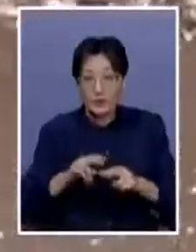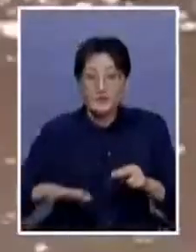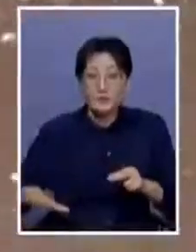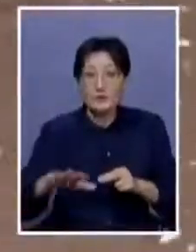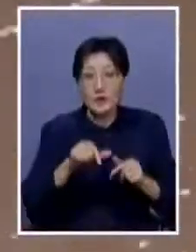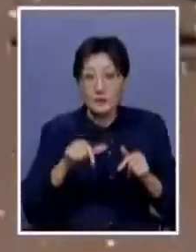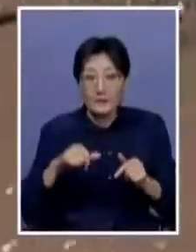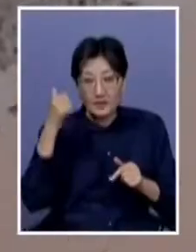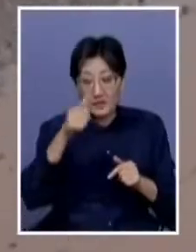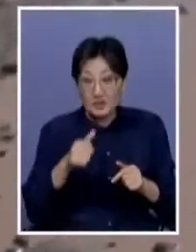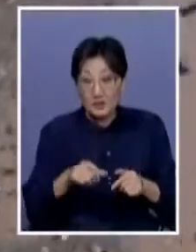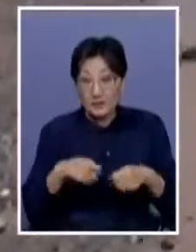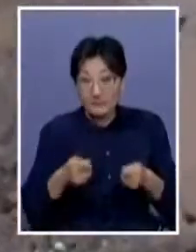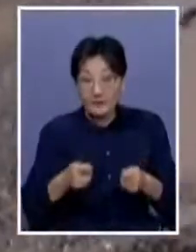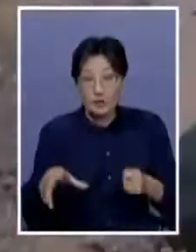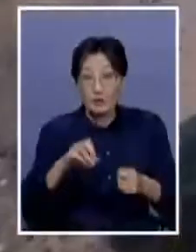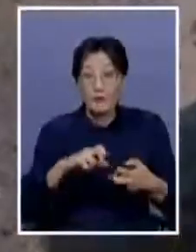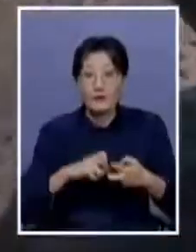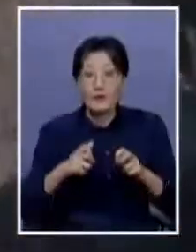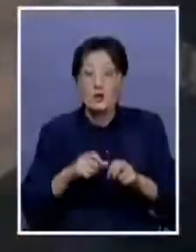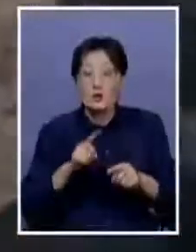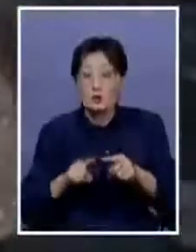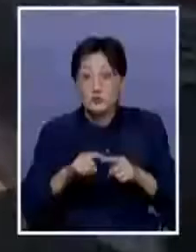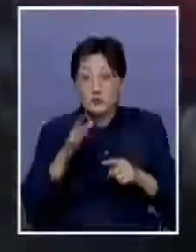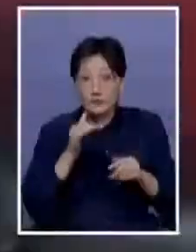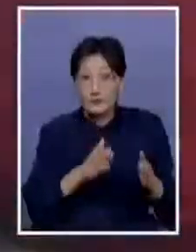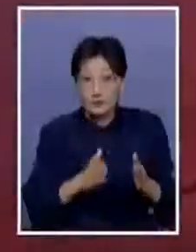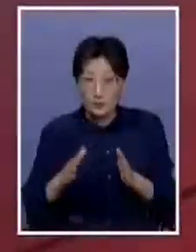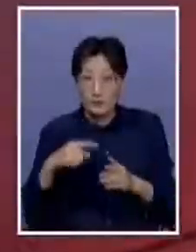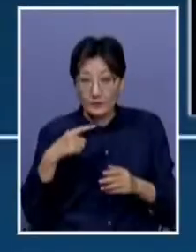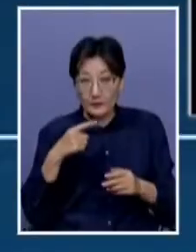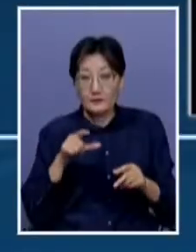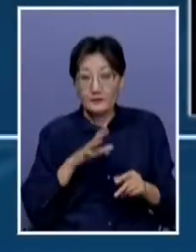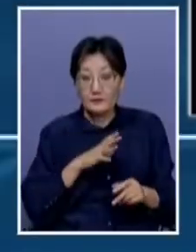оларға биыл ғана өткенін айтады. Бірақ барлық олқылықтар жуырда ретке келтіріледі деп сендірді.